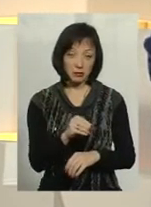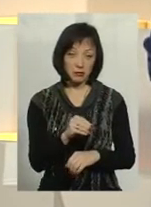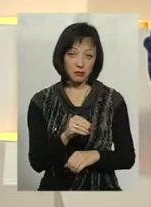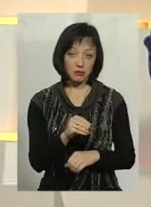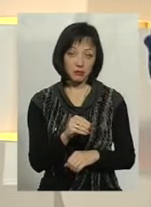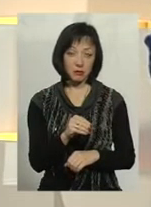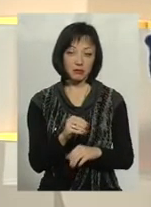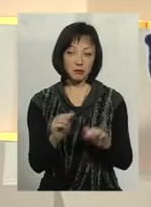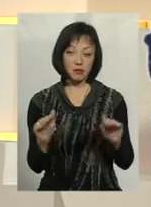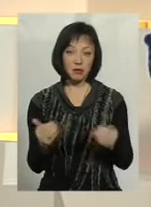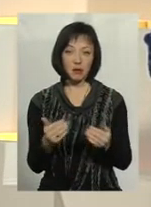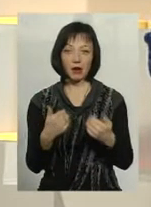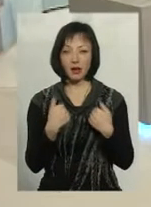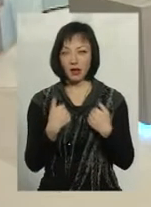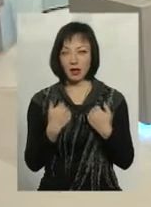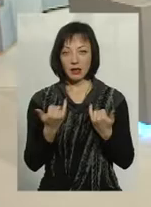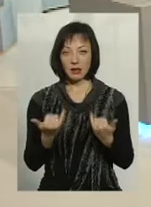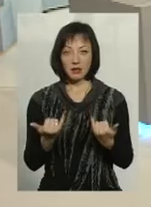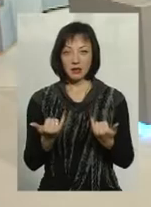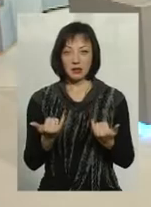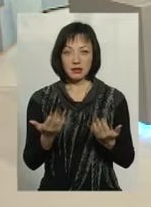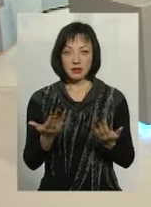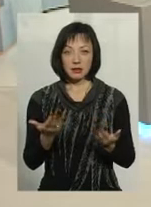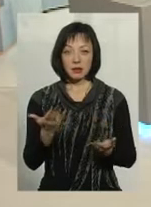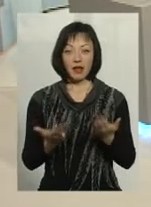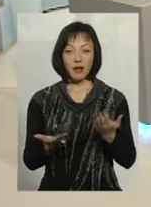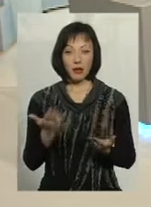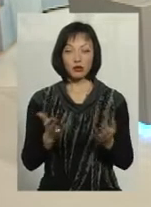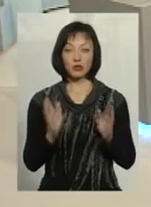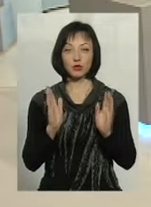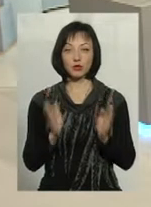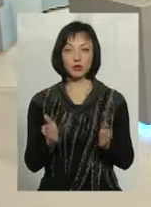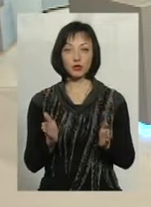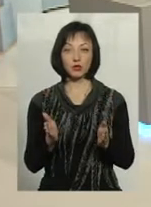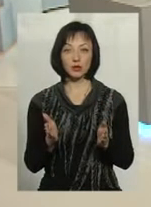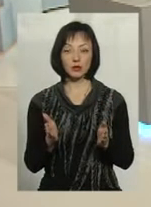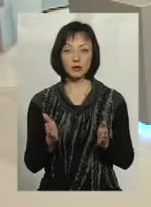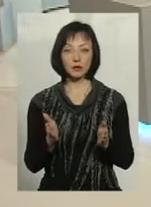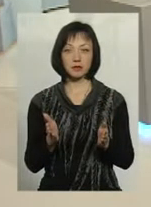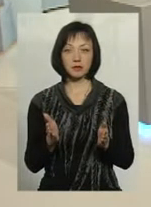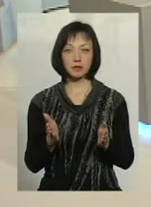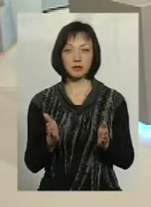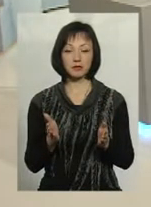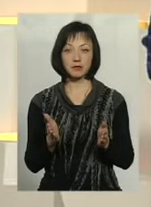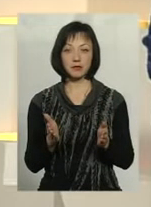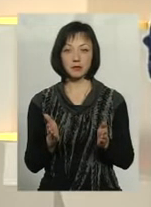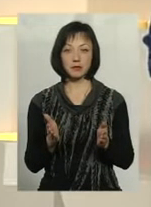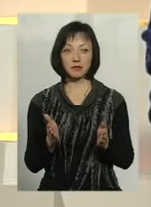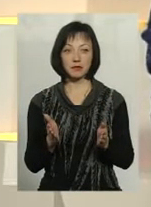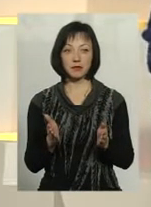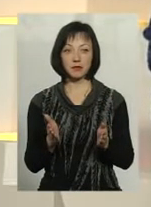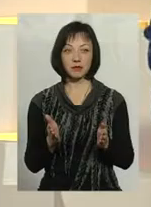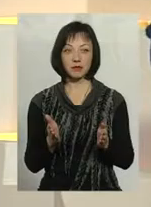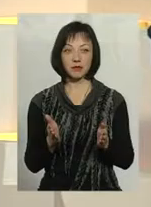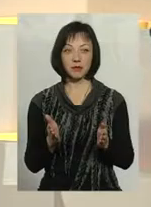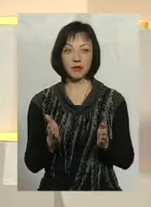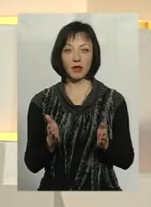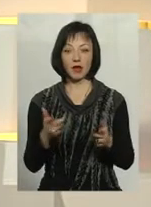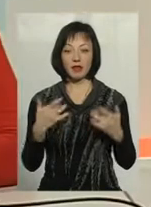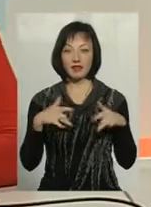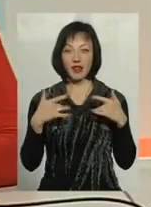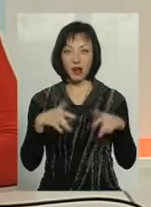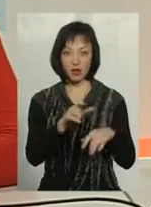апарати. Тим більше мобільні апарати є, телефони. Так, це не панацея, і вони будуть, ну, потрібно їх буде ставити